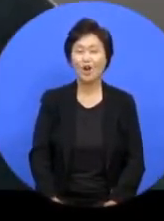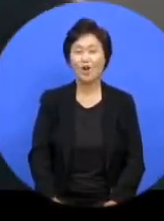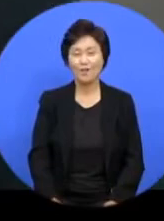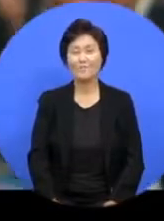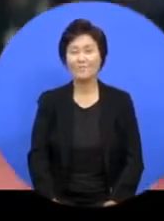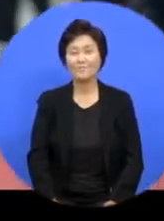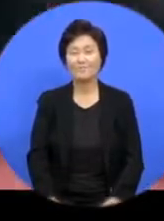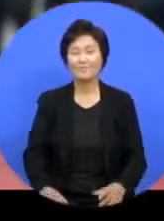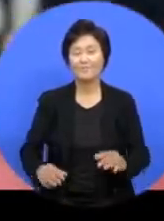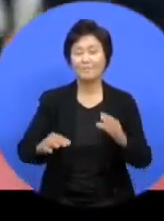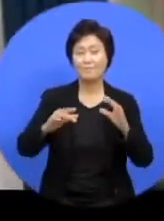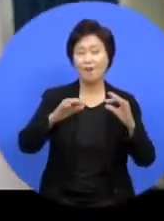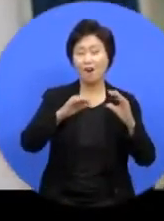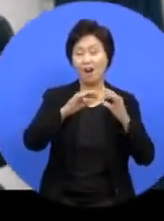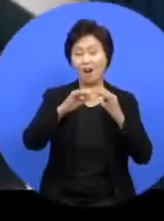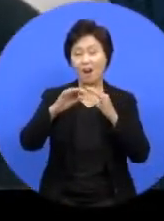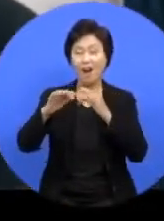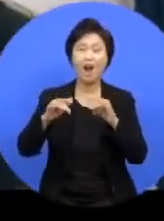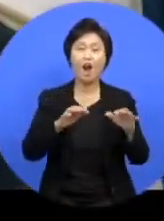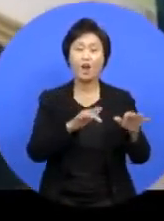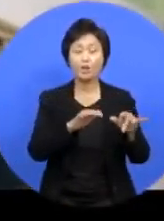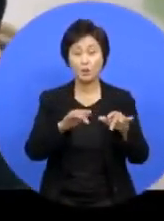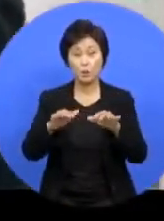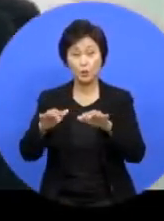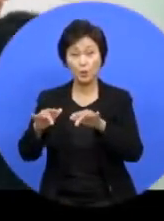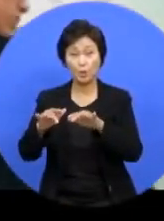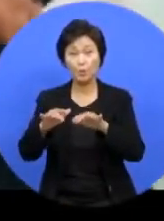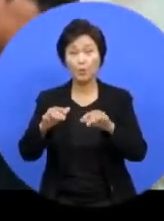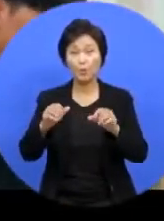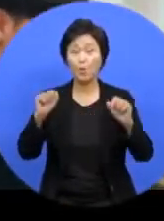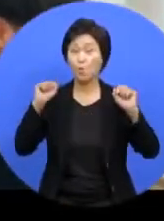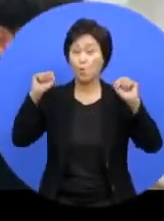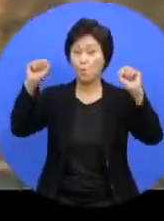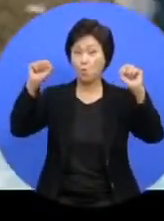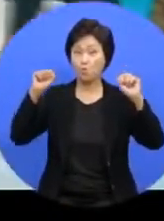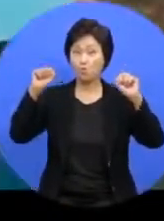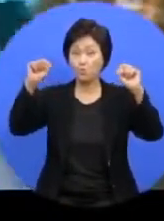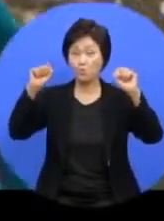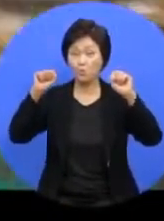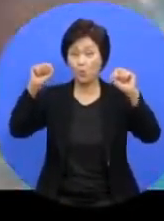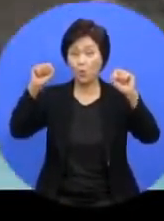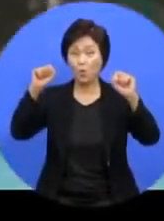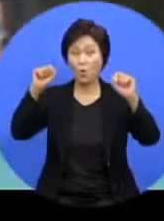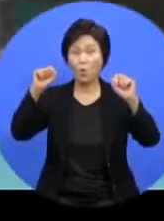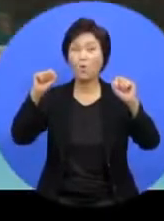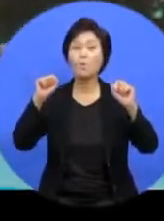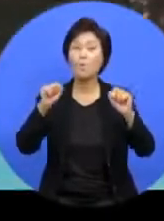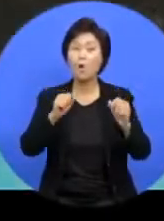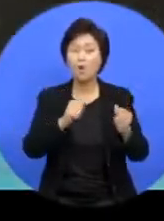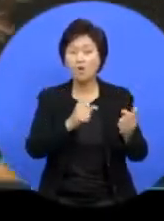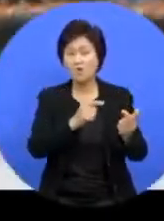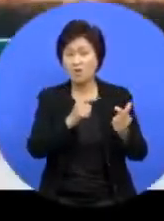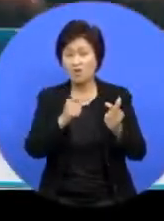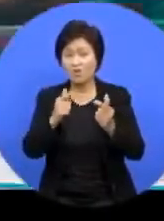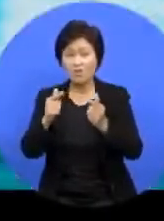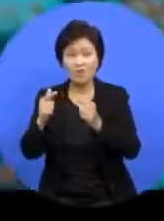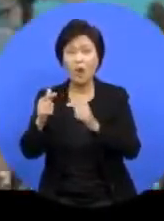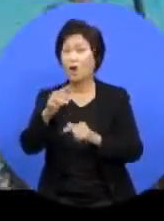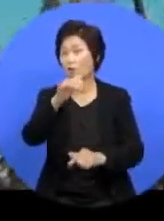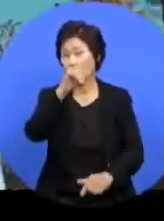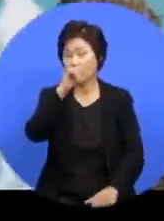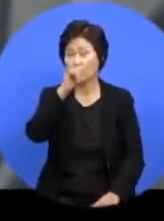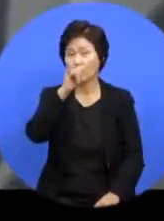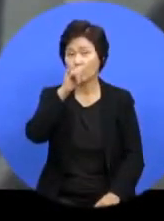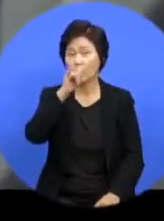오, 악기도 하는 친구들도 이게 있구나. 기독교 학교에서는 어떻게 보면은 이 악기 연주하는 네. 거하고 운동 이런